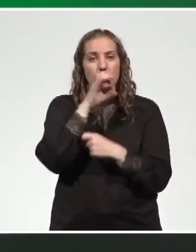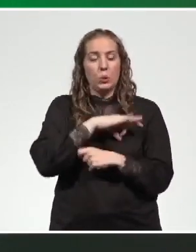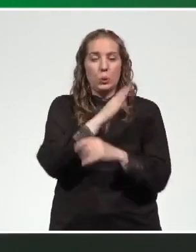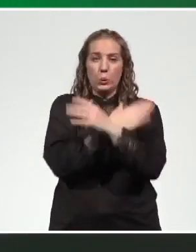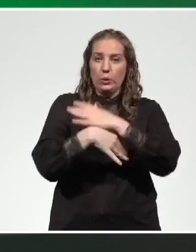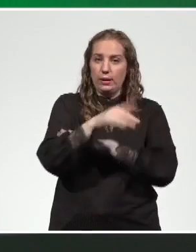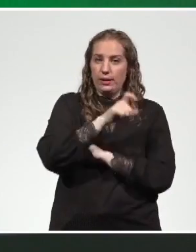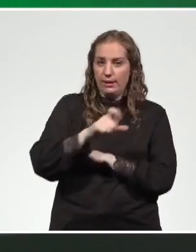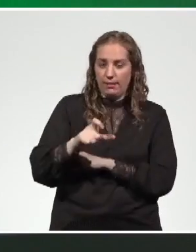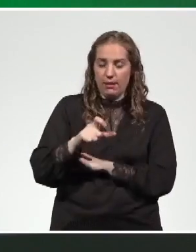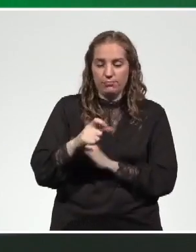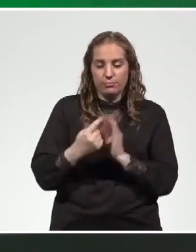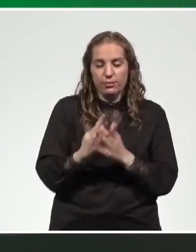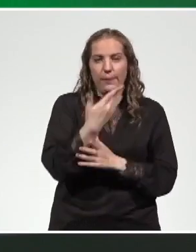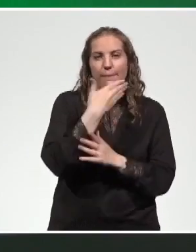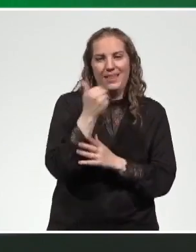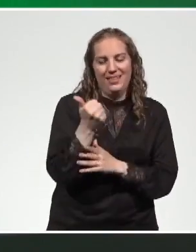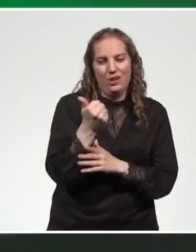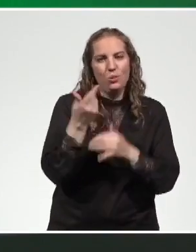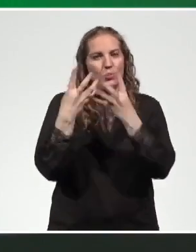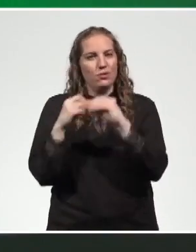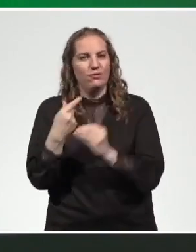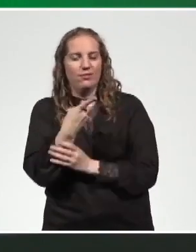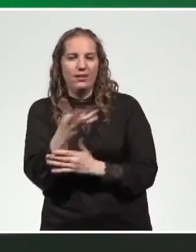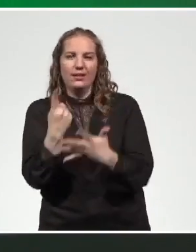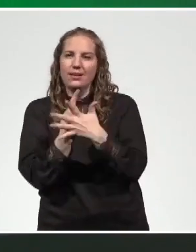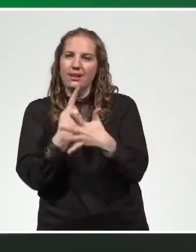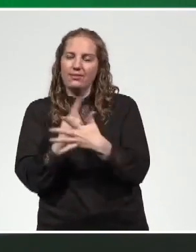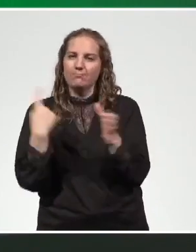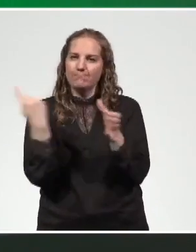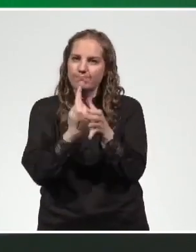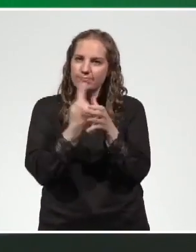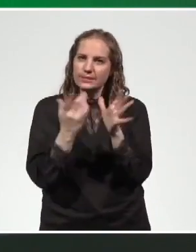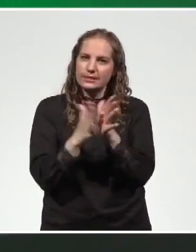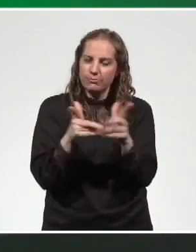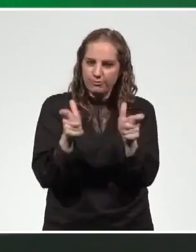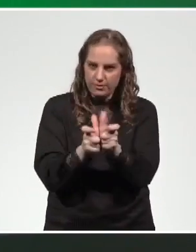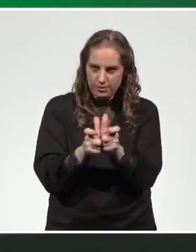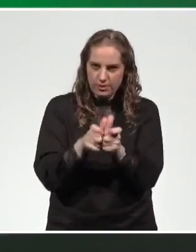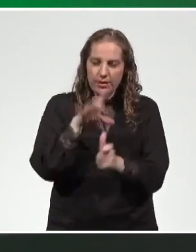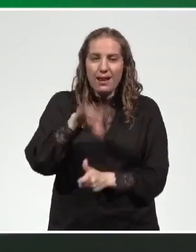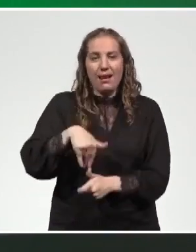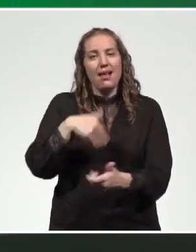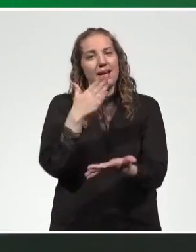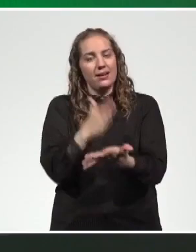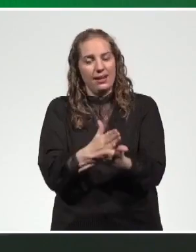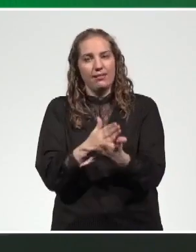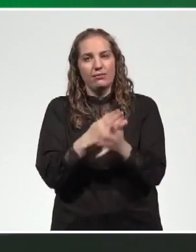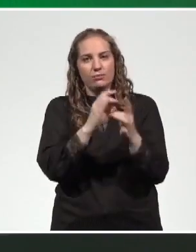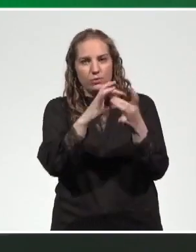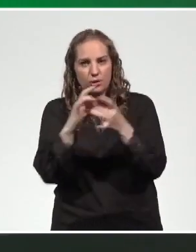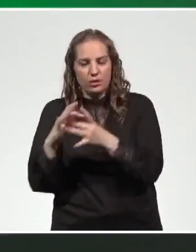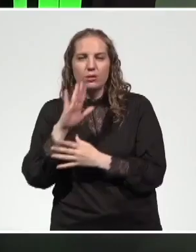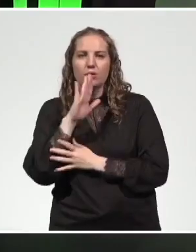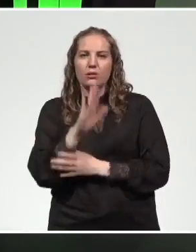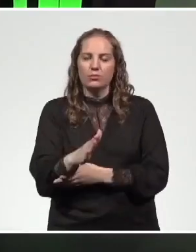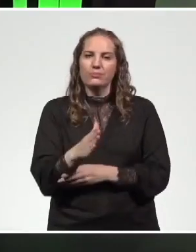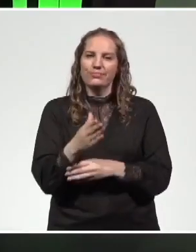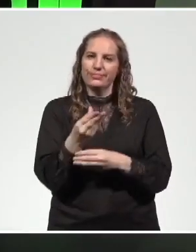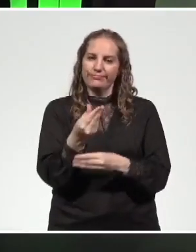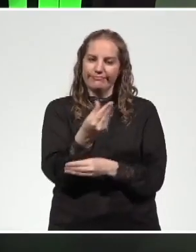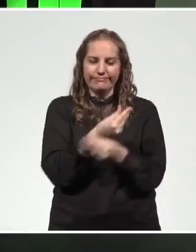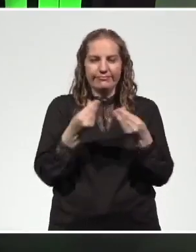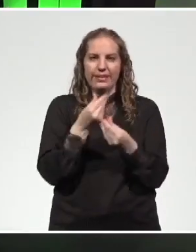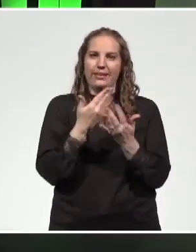skapa fleiri tækifæri til virka þáttöku í samfélaginu með réttlátum úrbótum á framfærslukerfi öryrkja þar